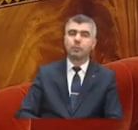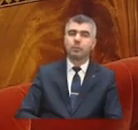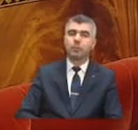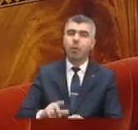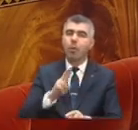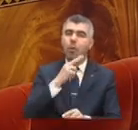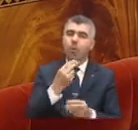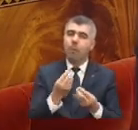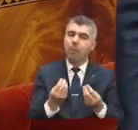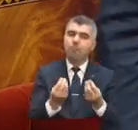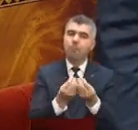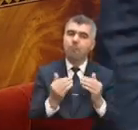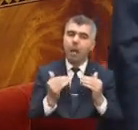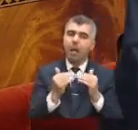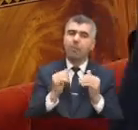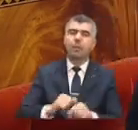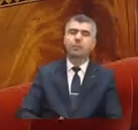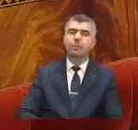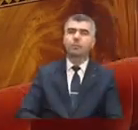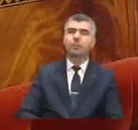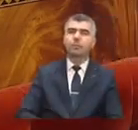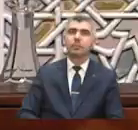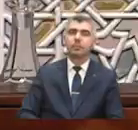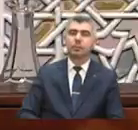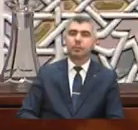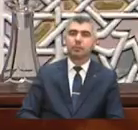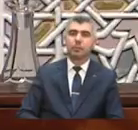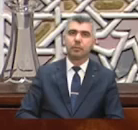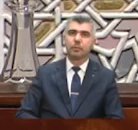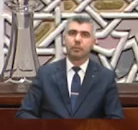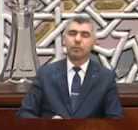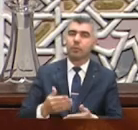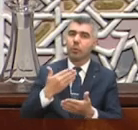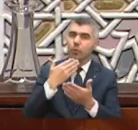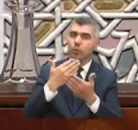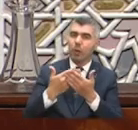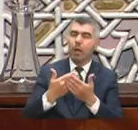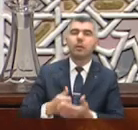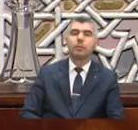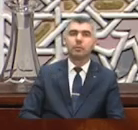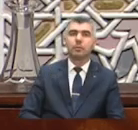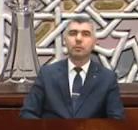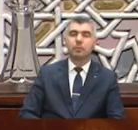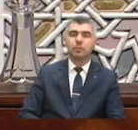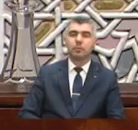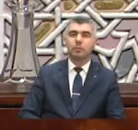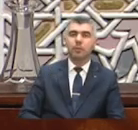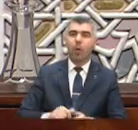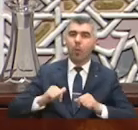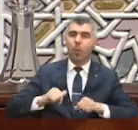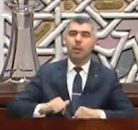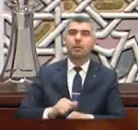الراي. شكرا سيد الوزير.